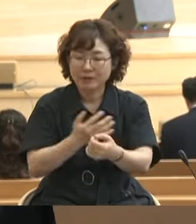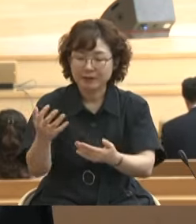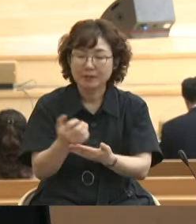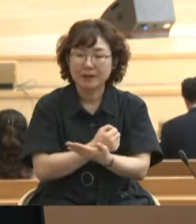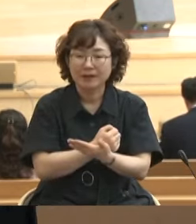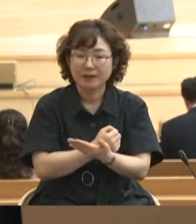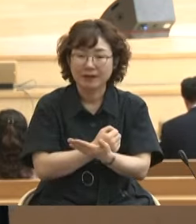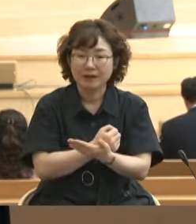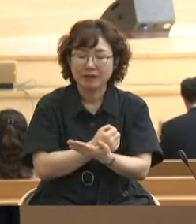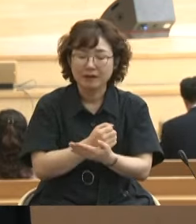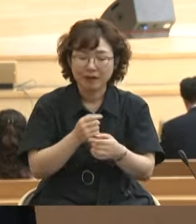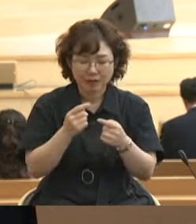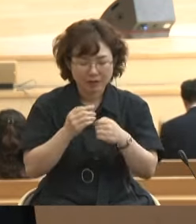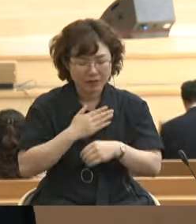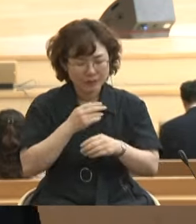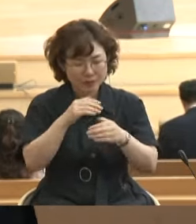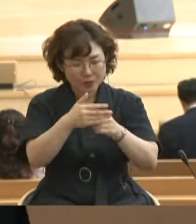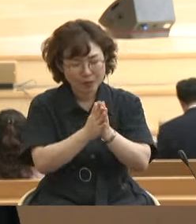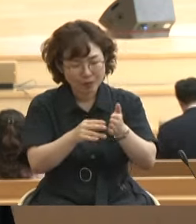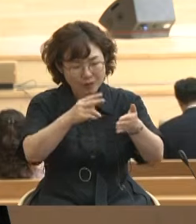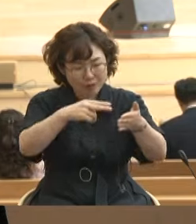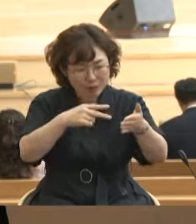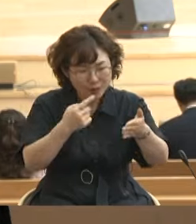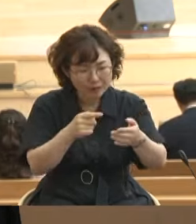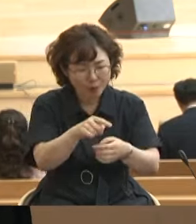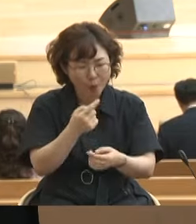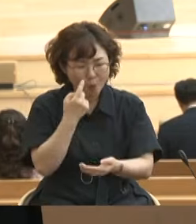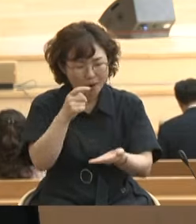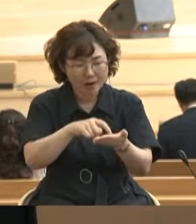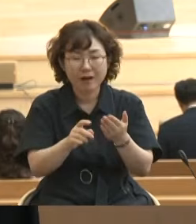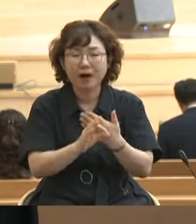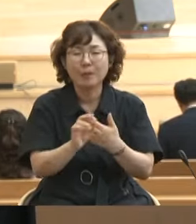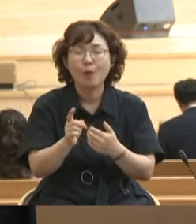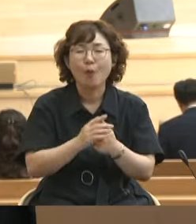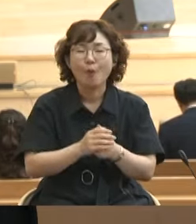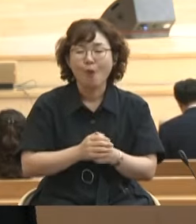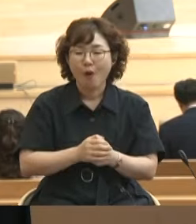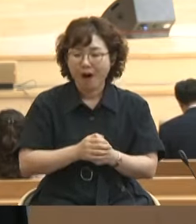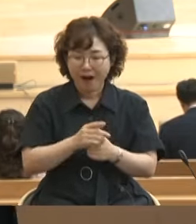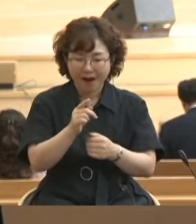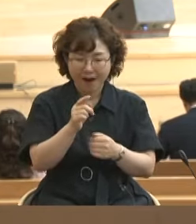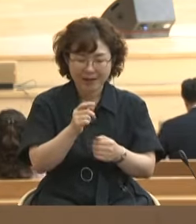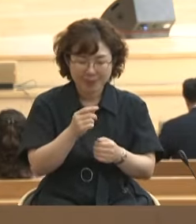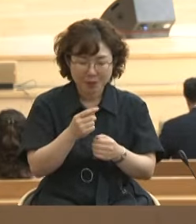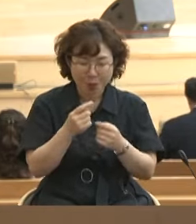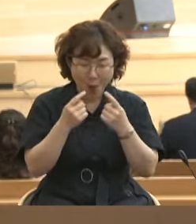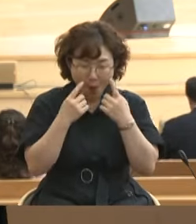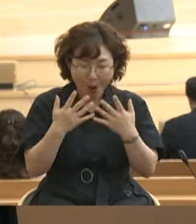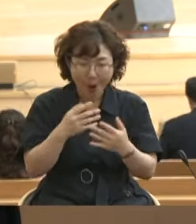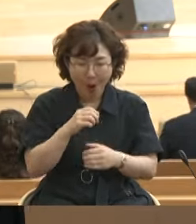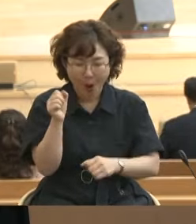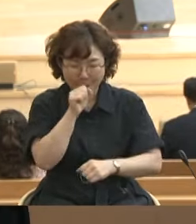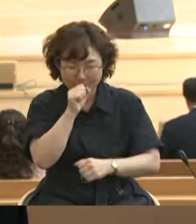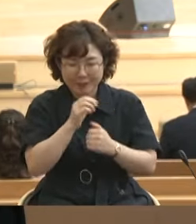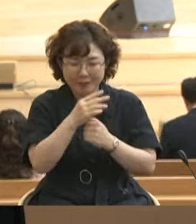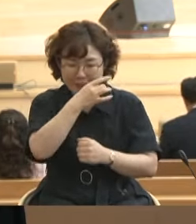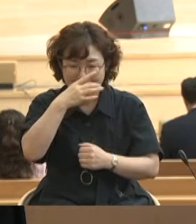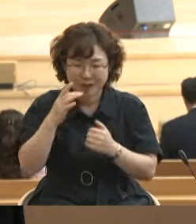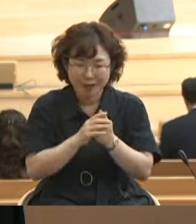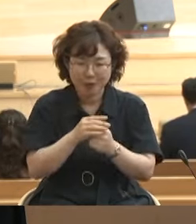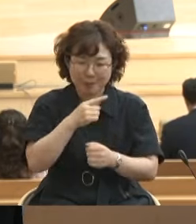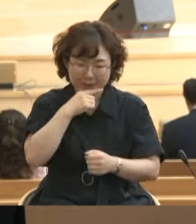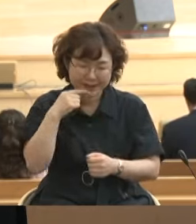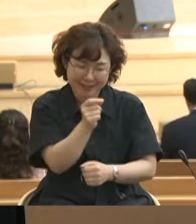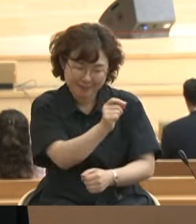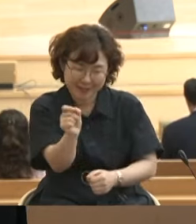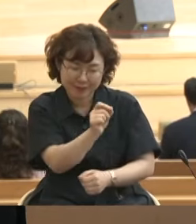말했냐면 저는 성경이에요. 이런 걸 발견하면요 와 그래 막 똥글뱅이 치고 막 밑줄 긋고. 아까는 뭐라고